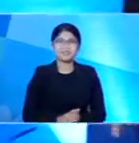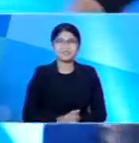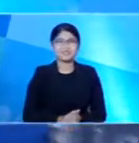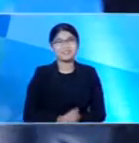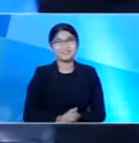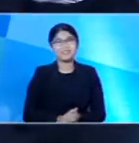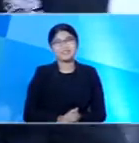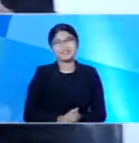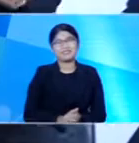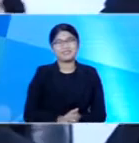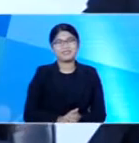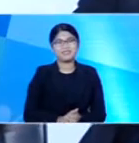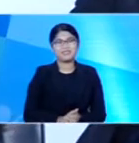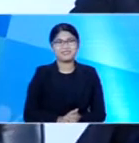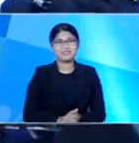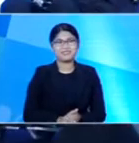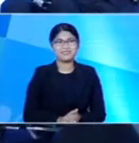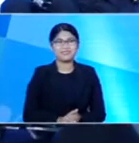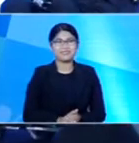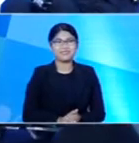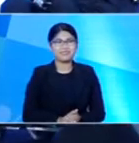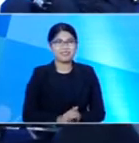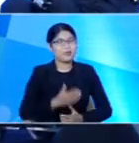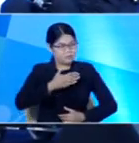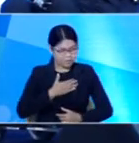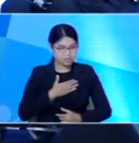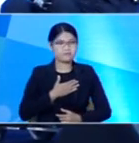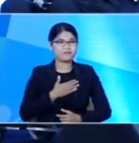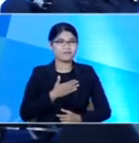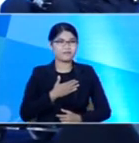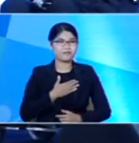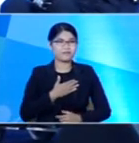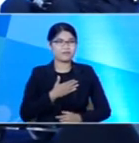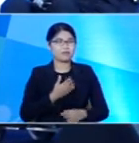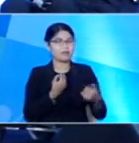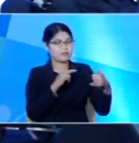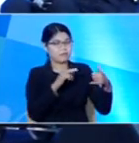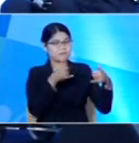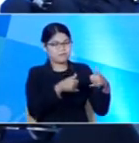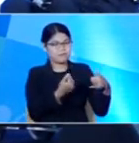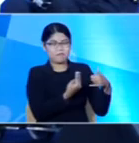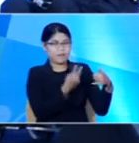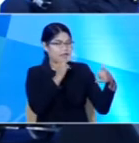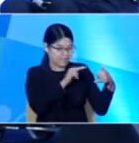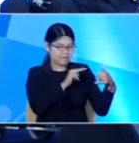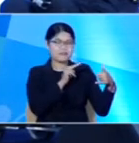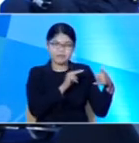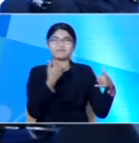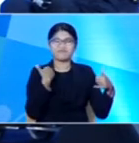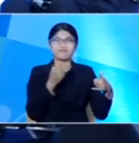ดังนั้นเนี่ยท่านรู้ไหมผมเป็นอย่างนั้นคือพบชาติเราเห็นกันซึ่งกันและกันเนี่ยพบชาติเนี่ย